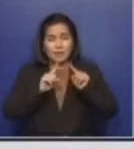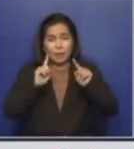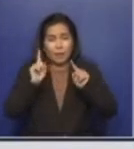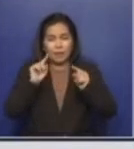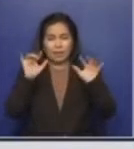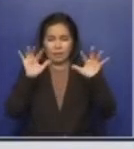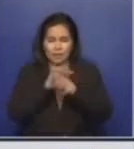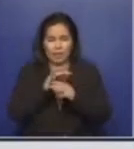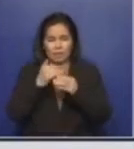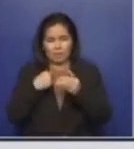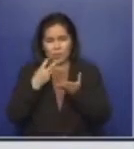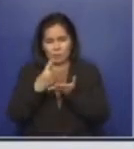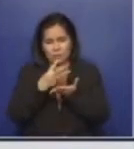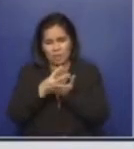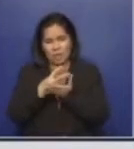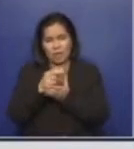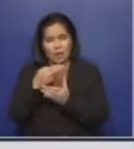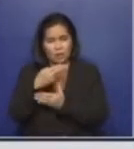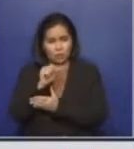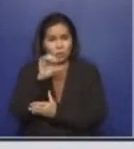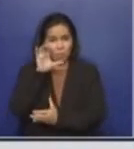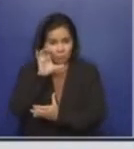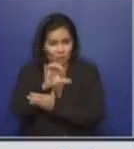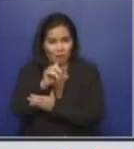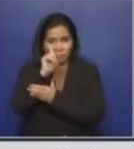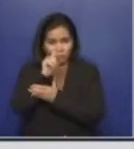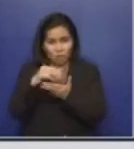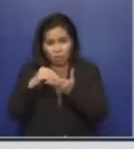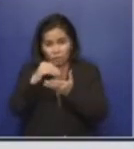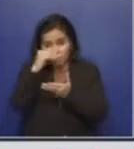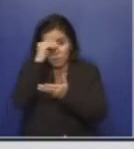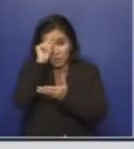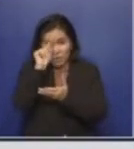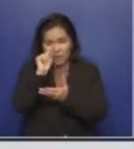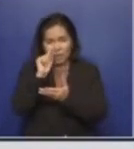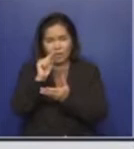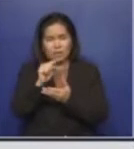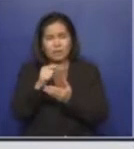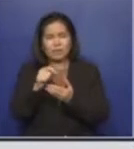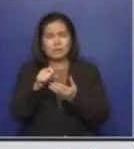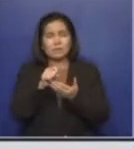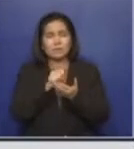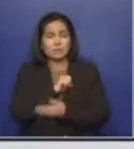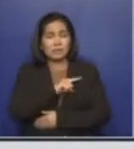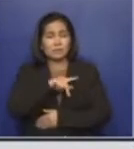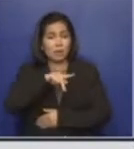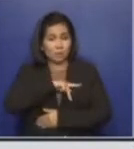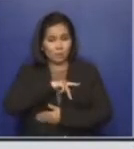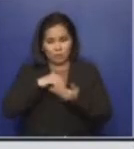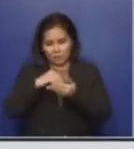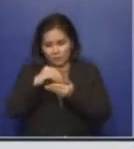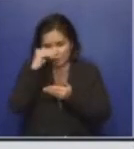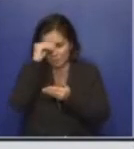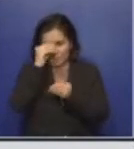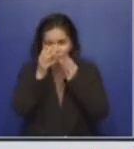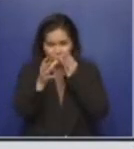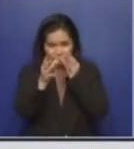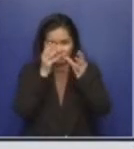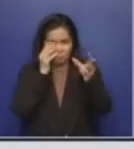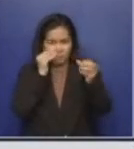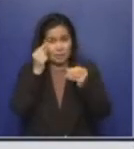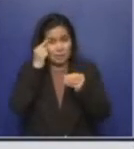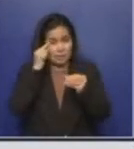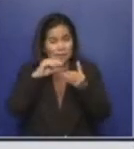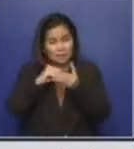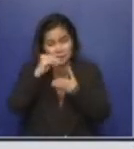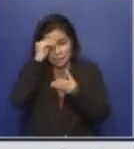คบังคับต้องเรียนวิชาพระพุทธศาสนาคำว่าพระพุทธศาสนาในนี้ไม่ได้เรียนประวัติ